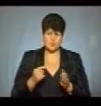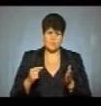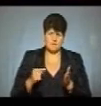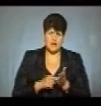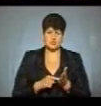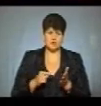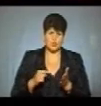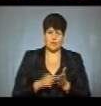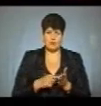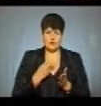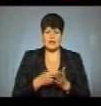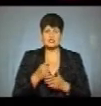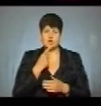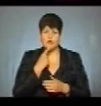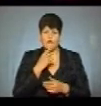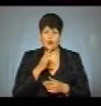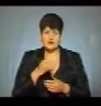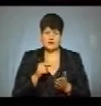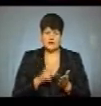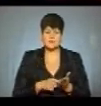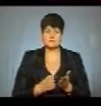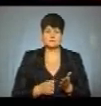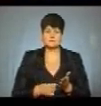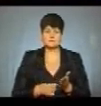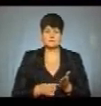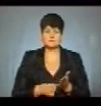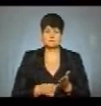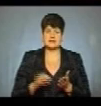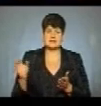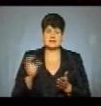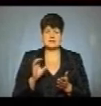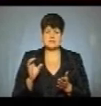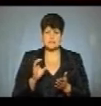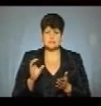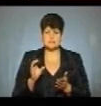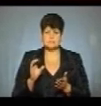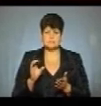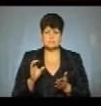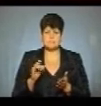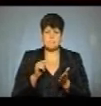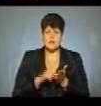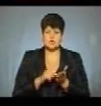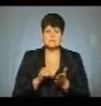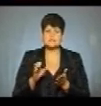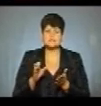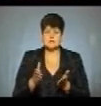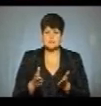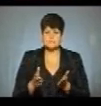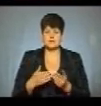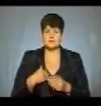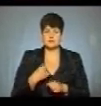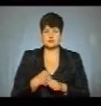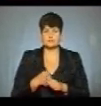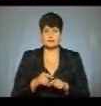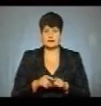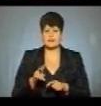пальчиком показуєте. Червоний – пальчиком, червоний, синій – пальчиком, де синій. І ми зробили такі